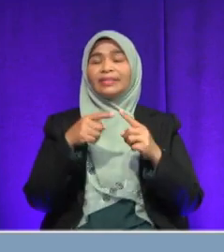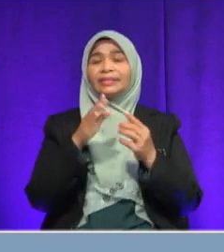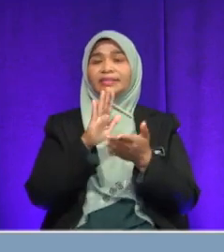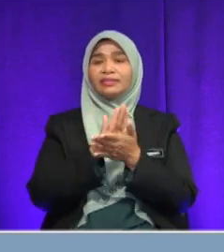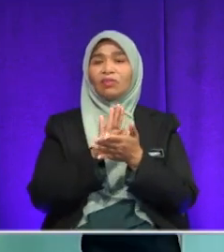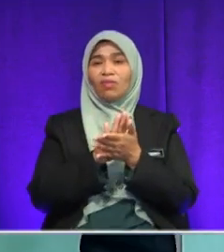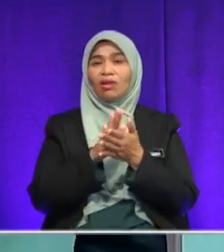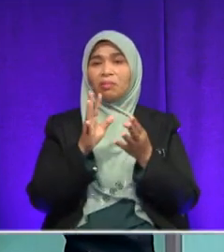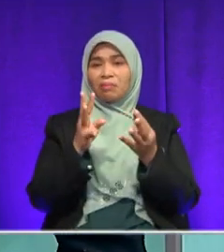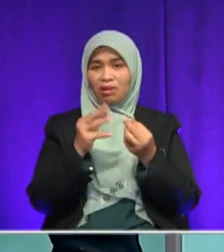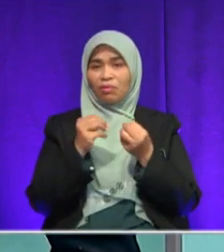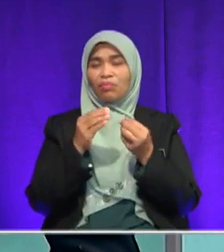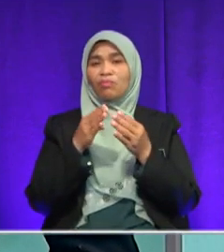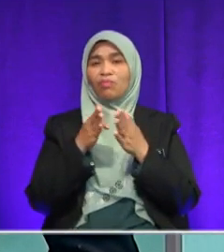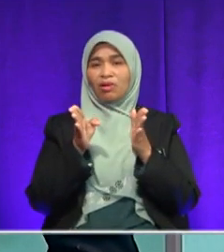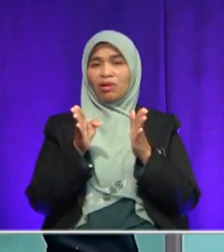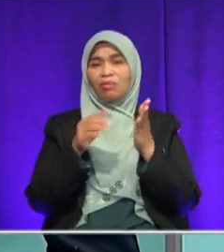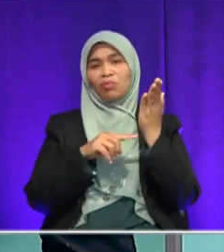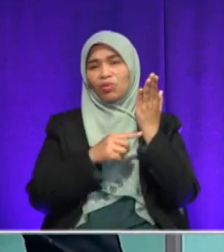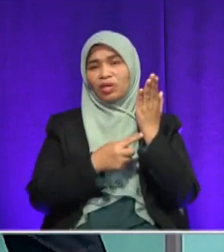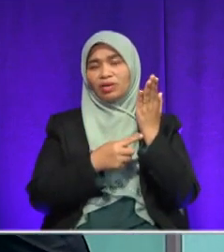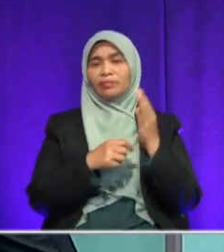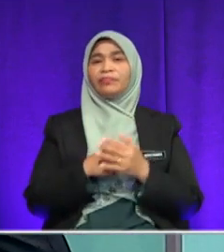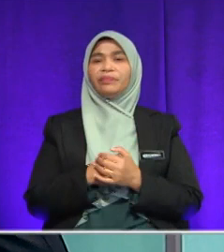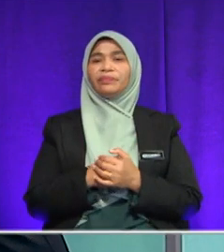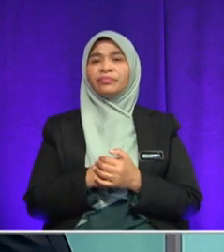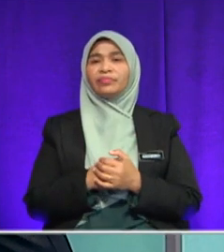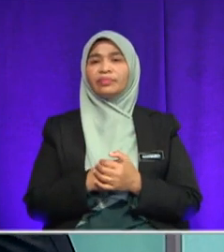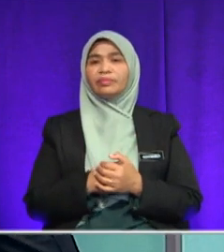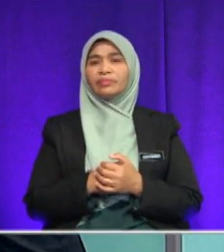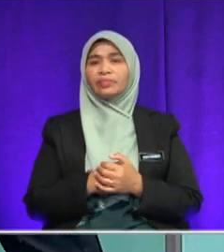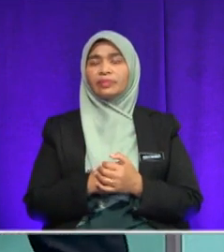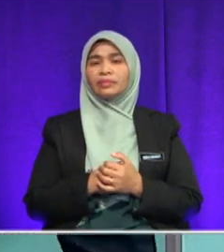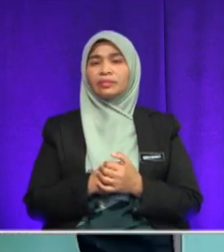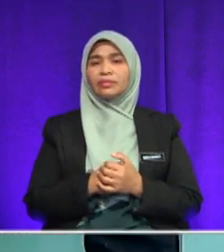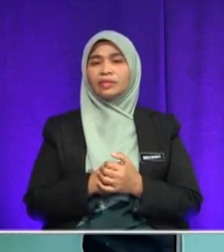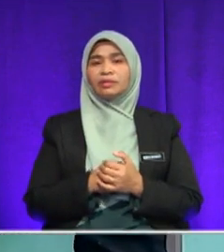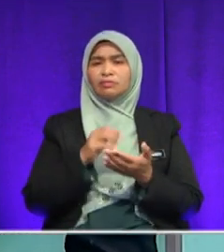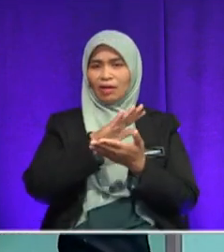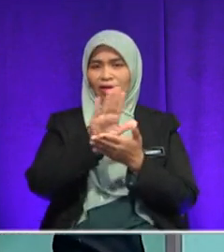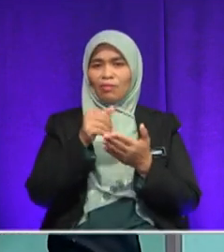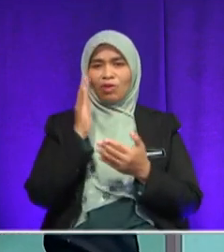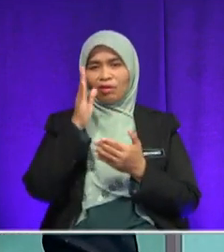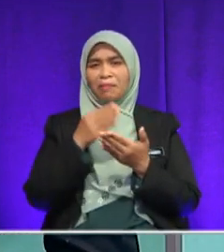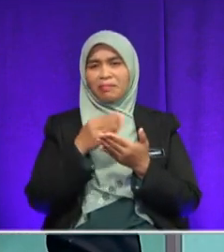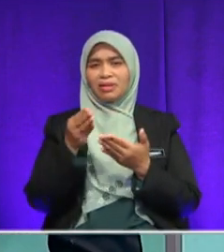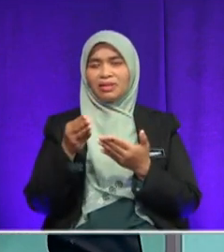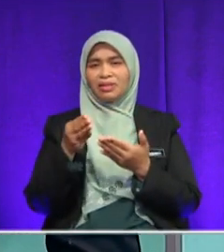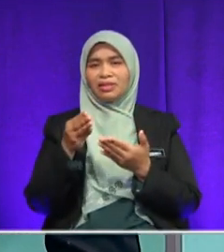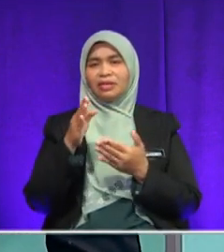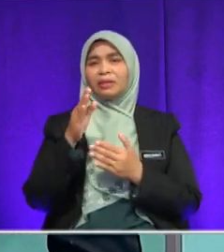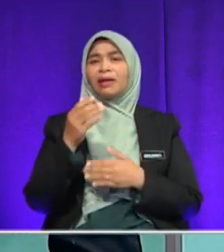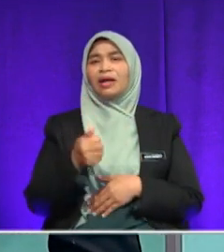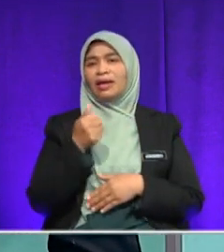menyebabkan permintaan ke atas beg sekolah meningkat. Betul kan? Sebab semua akan membeli